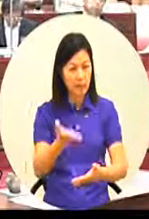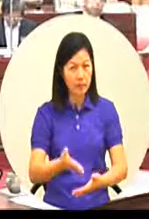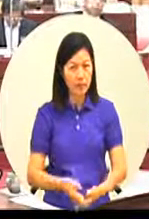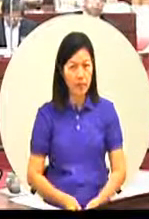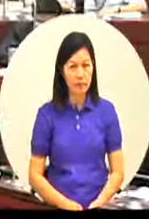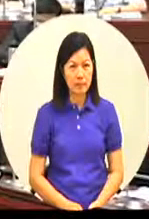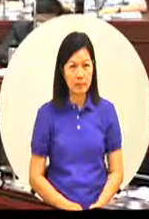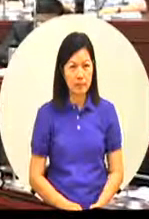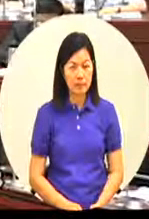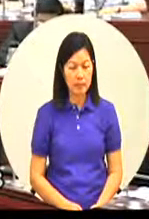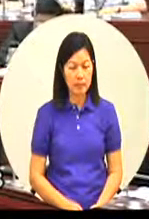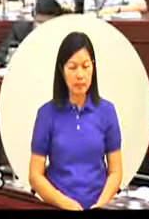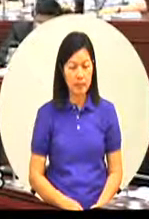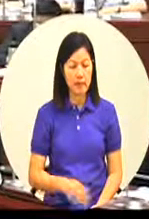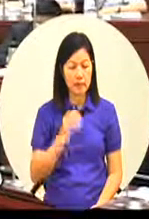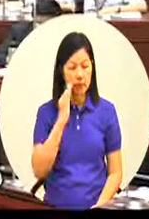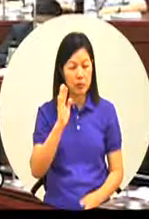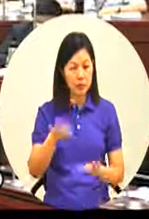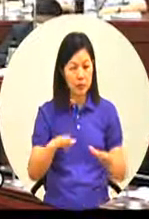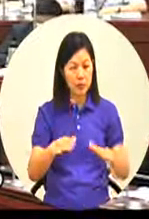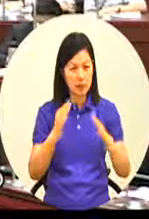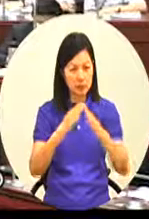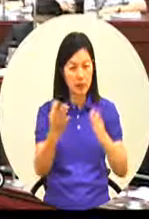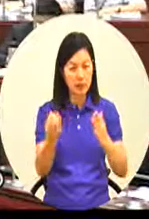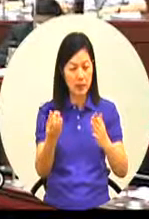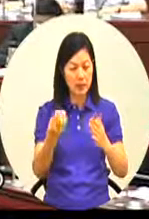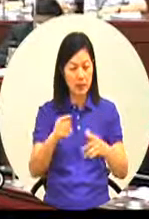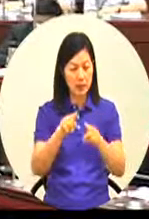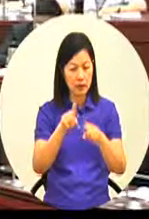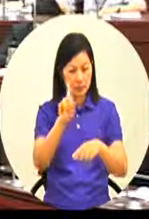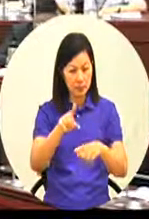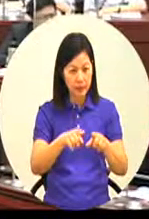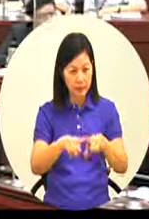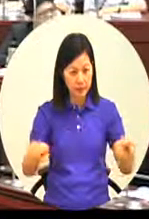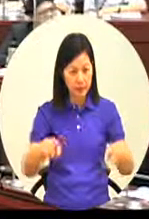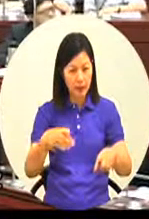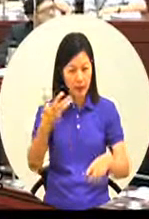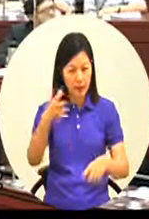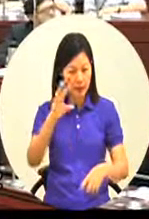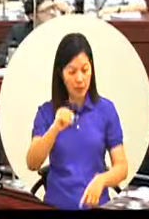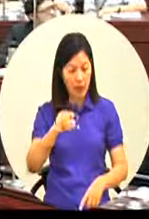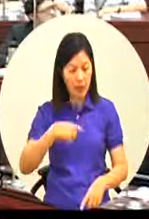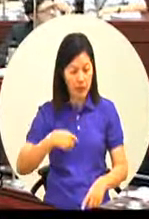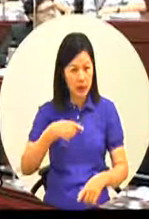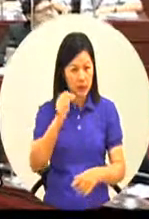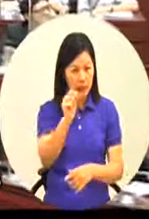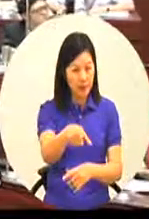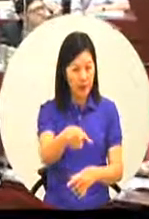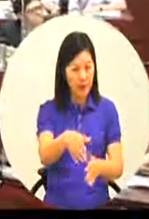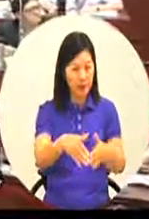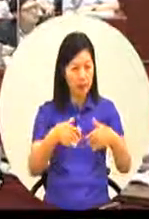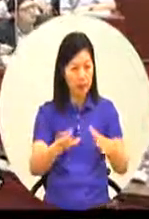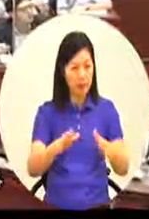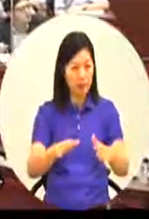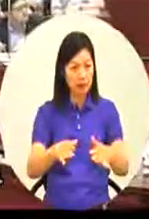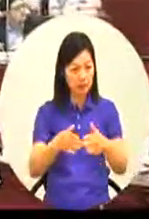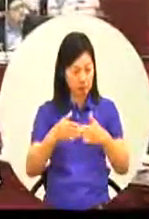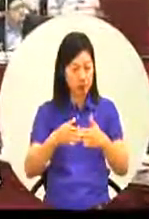8万就好了。如果你现在没有房子，你可以1坪8万块，你要不要过去那边买房子？请举